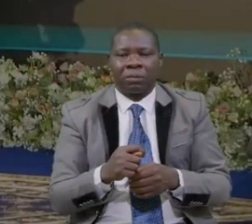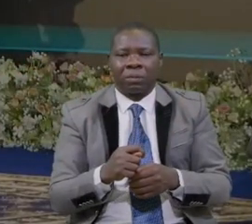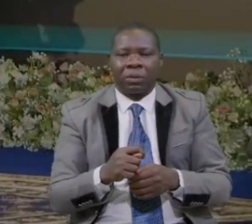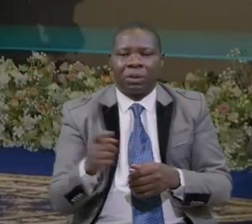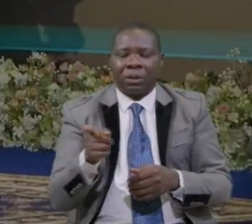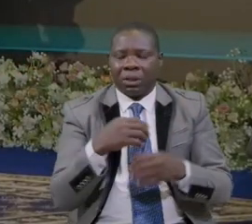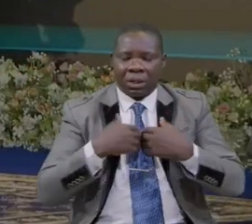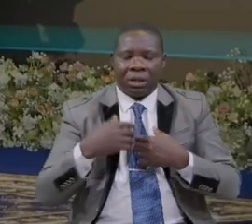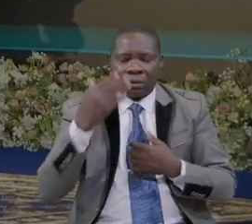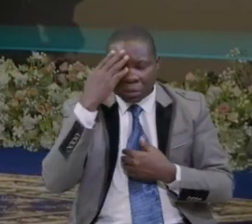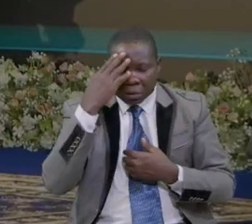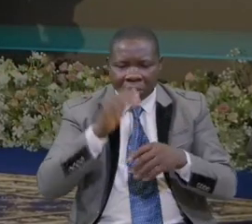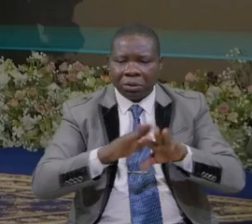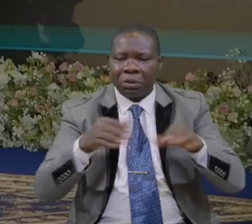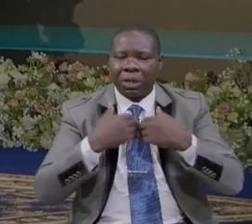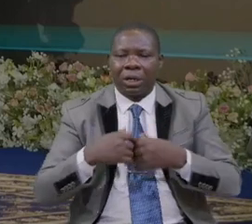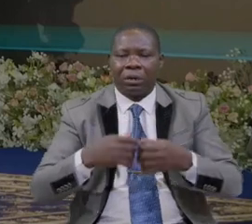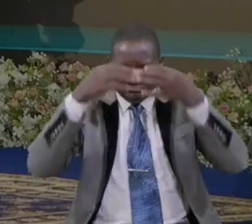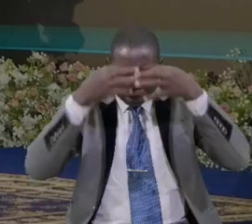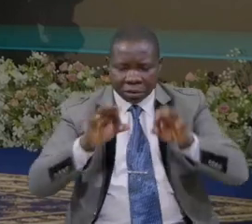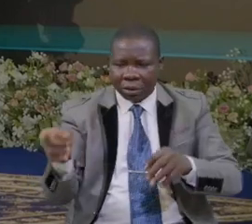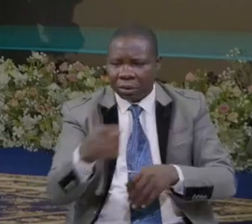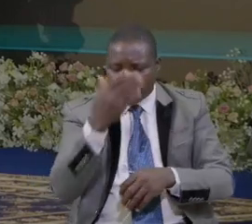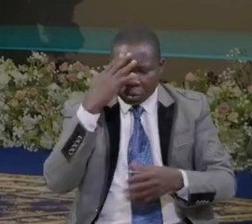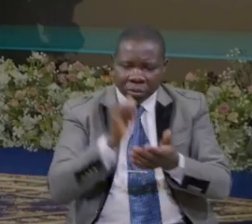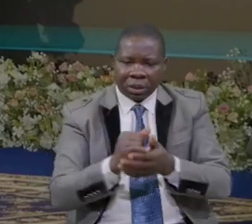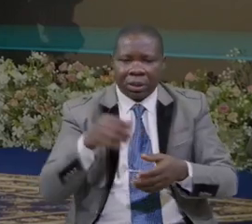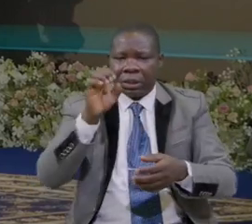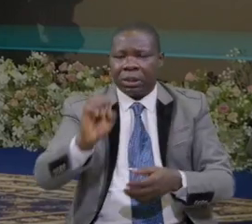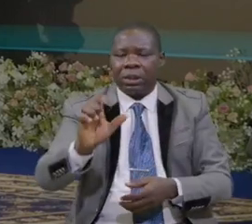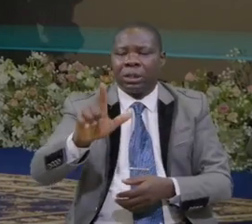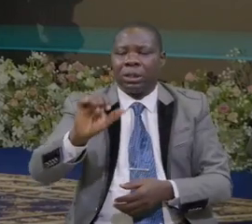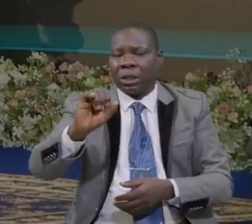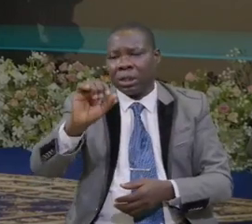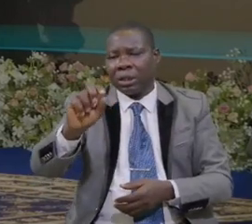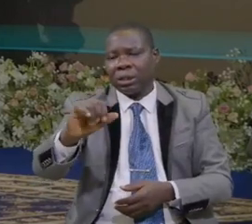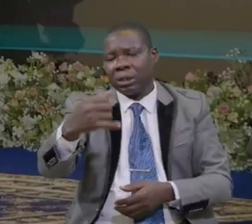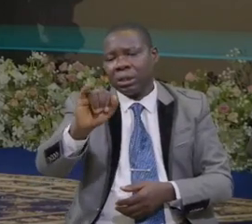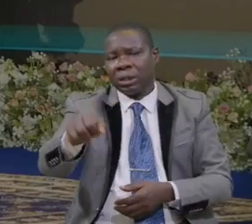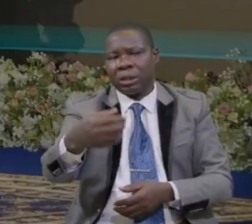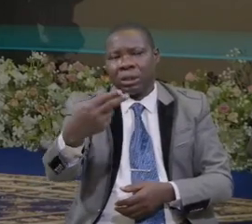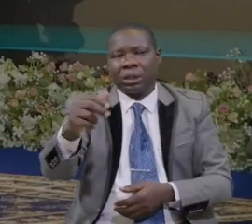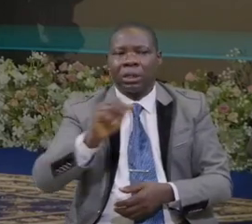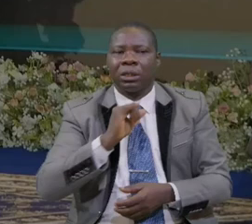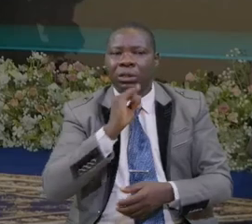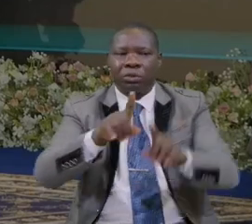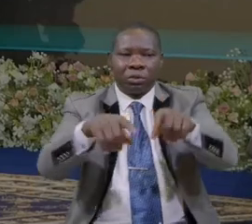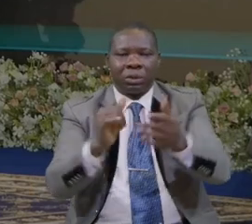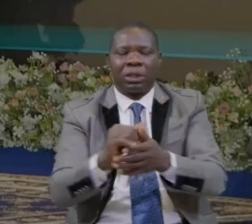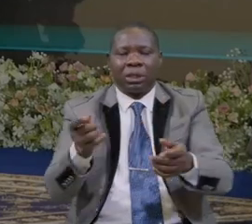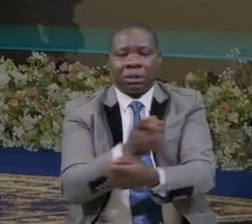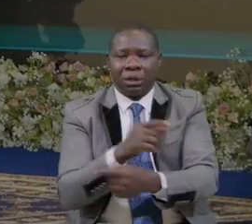décision. Ils savaient qu'Élie partait ce jour-là. Et tout ce qu'ils disaient, c'est que tu sais.